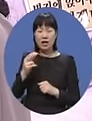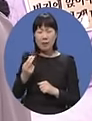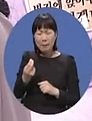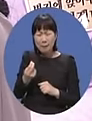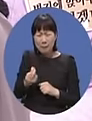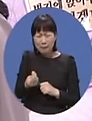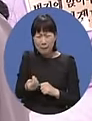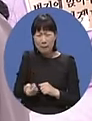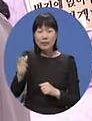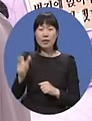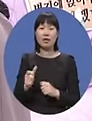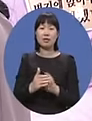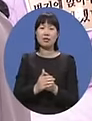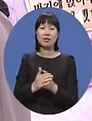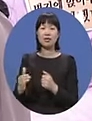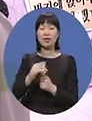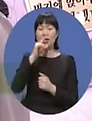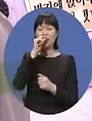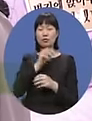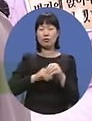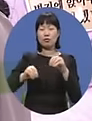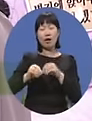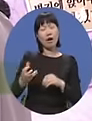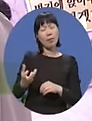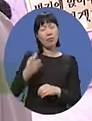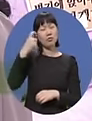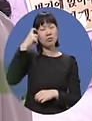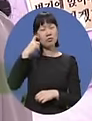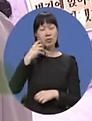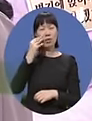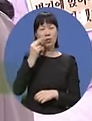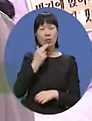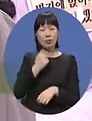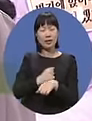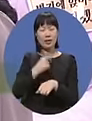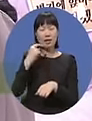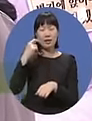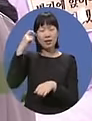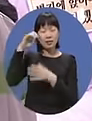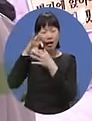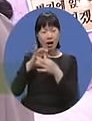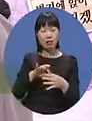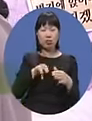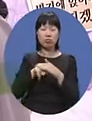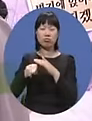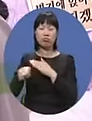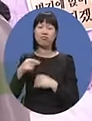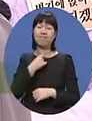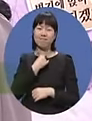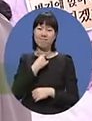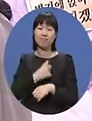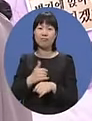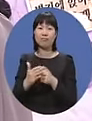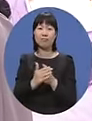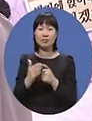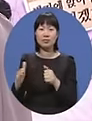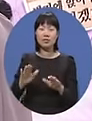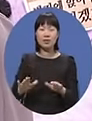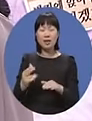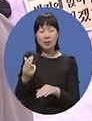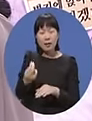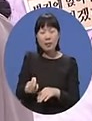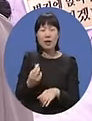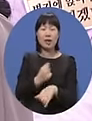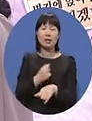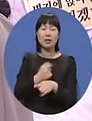그래서 이제 그럴수록 예민할수록 이렇게 아플 것 같고 익숙하지 않은 그런 느낌을 자꾸 피하려는 성향이 높거든요. 그러다 보니까 배변하는